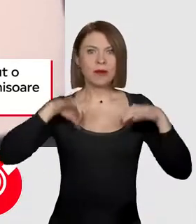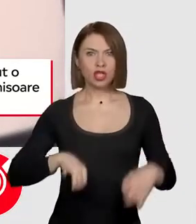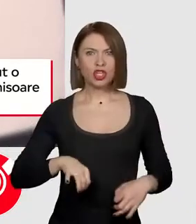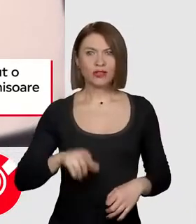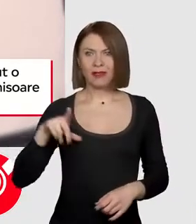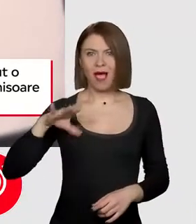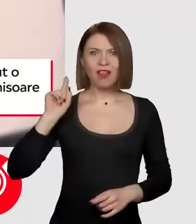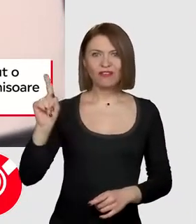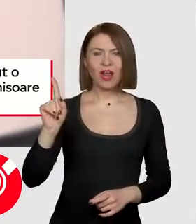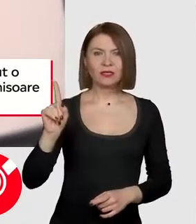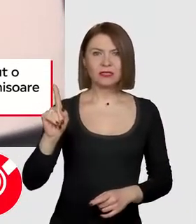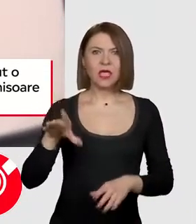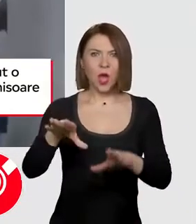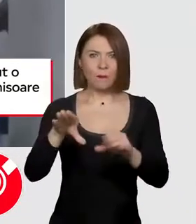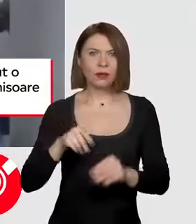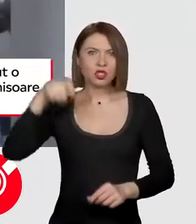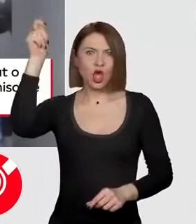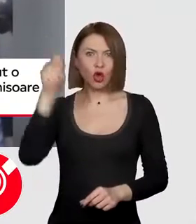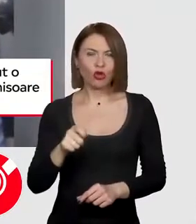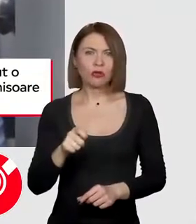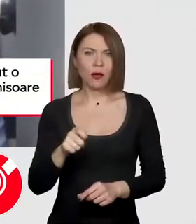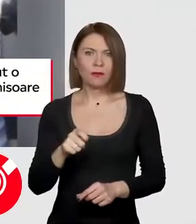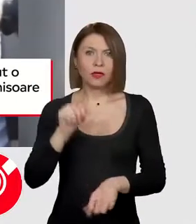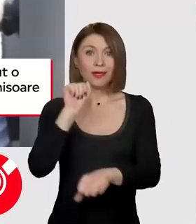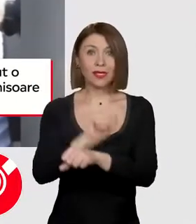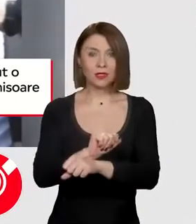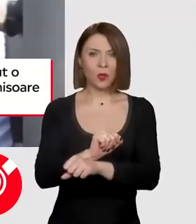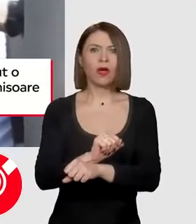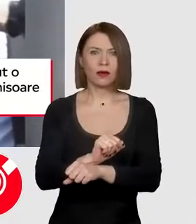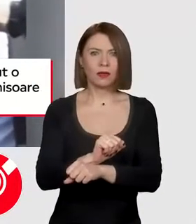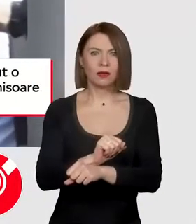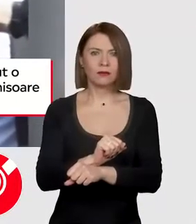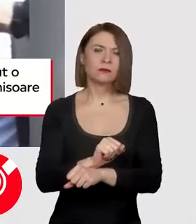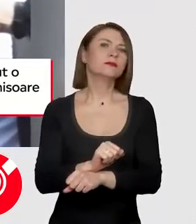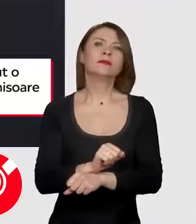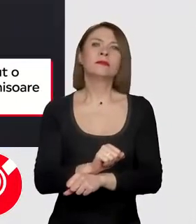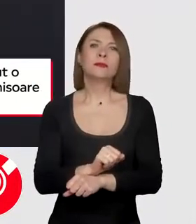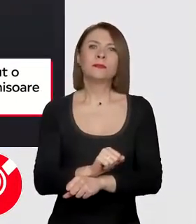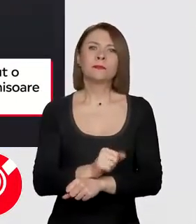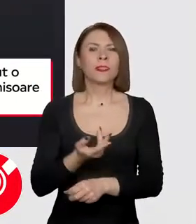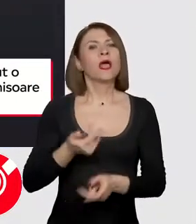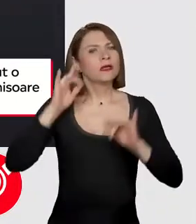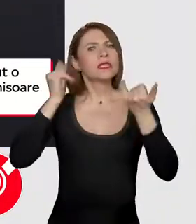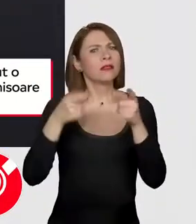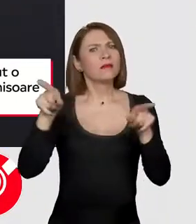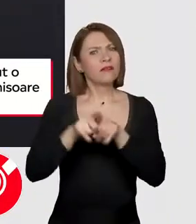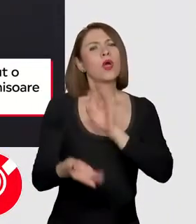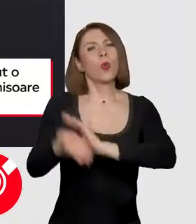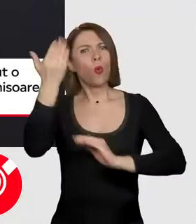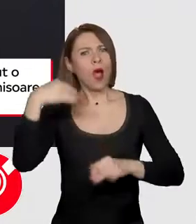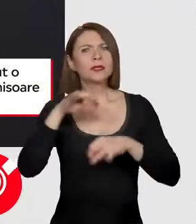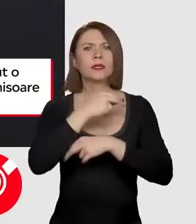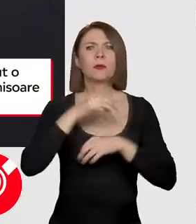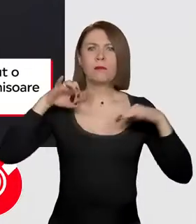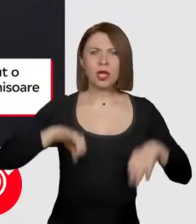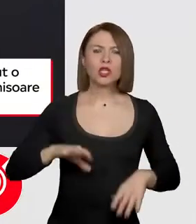al Franței practic primește o condamnare de închisoare cu executare. S-a mai întâmplat asta cu Jacques Chirac, care